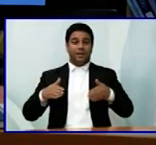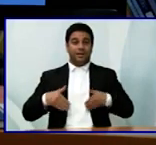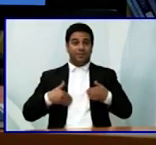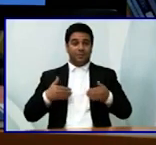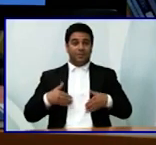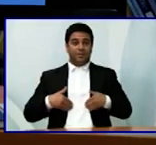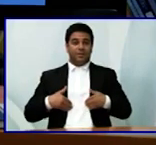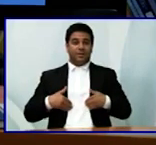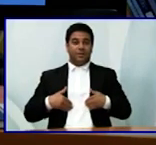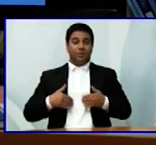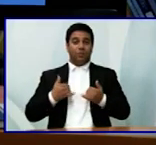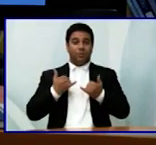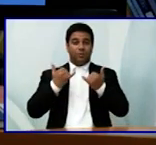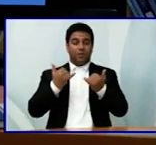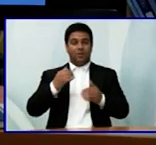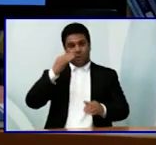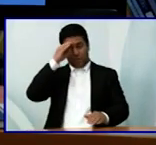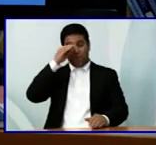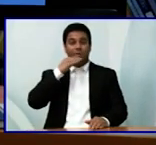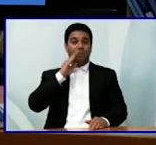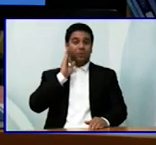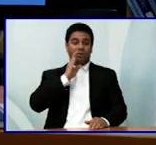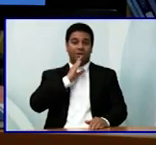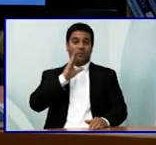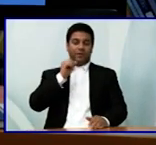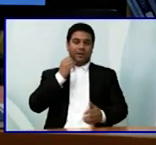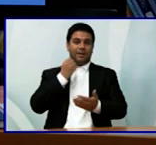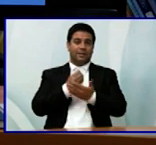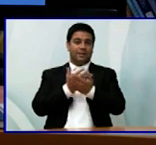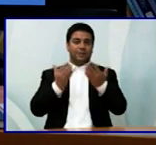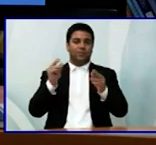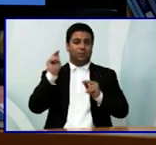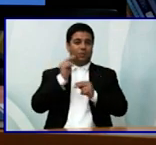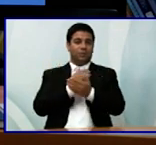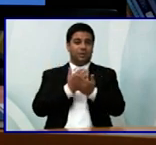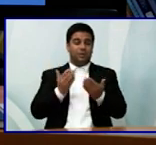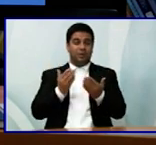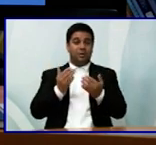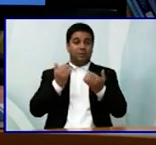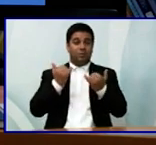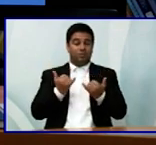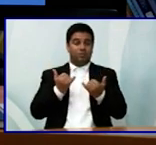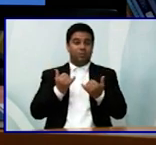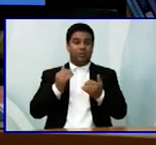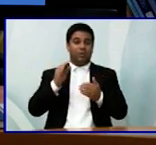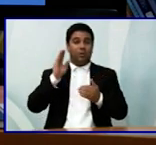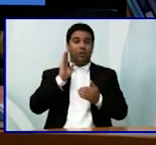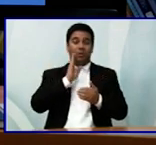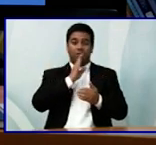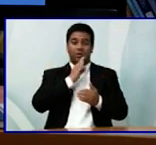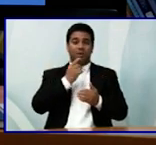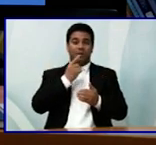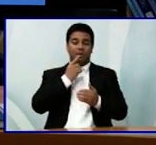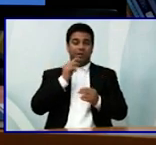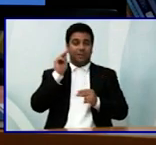Assalomu alaykum, hurmatli ota-onalar va aziz o'quvchilar. Navbatdagi ona tili